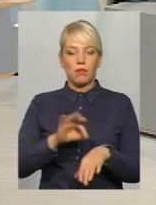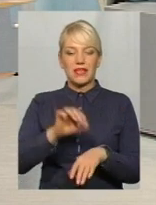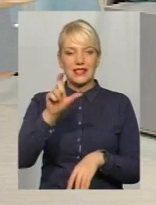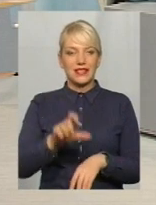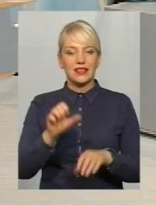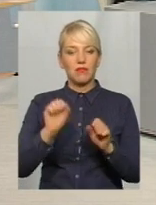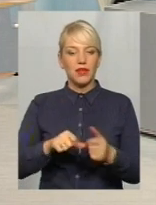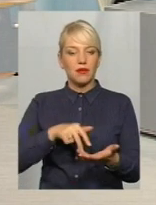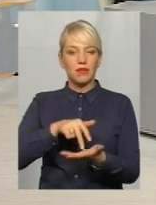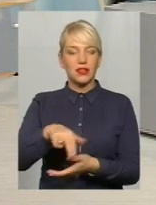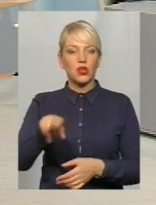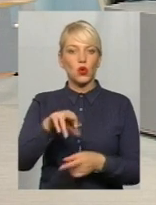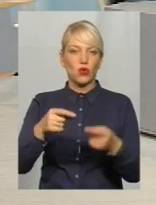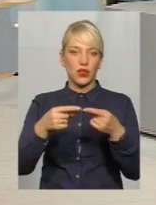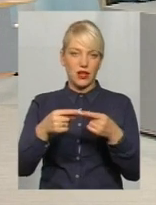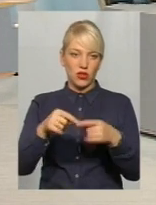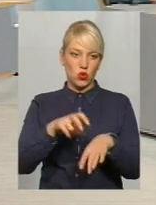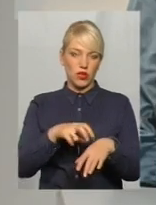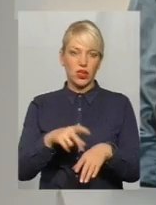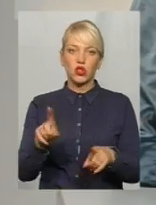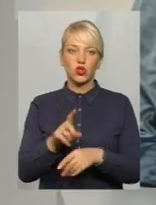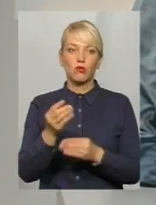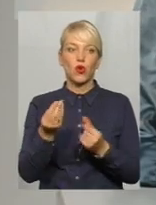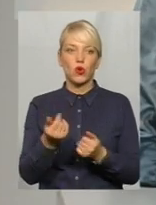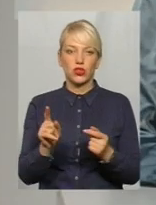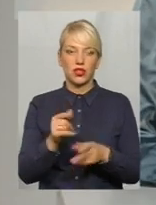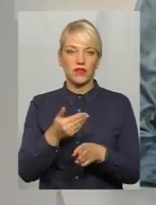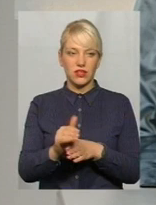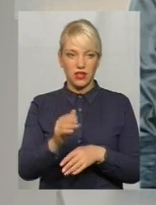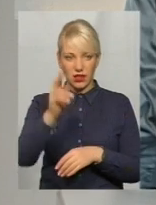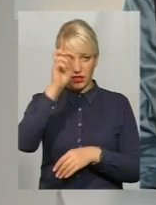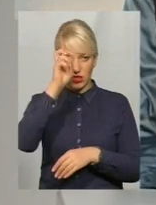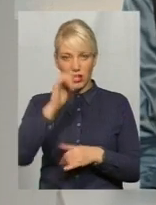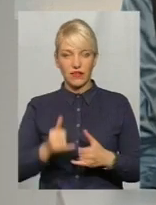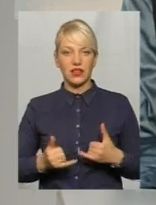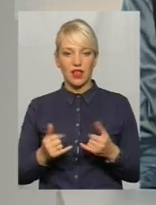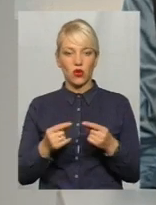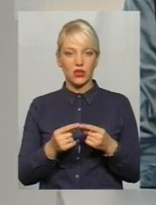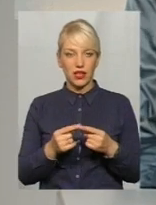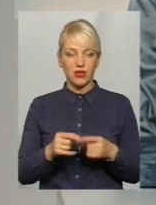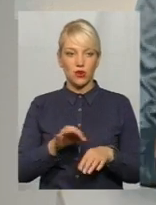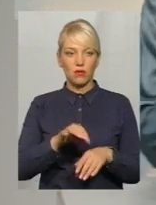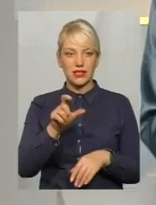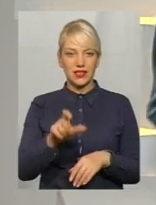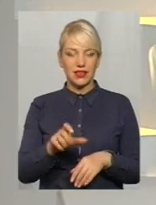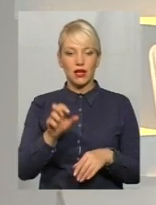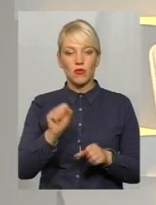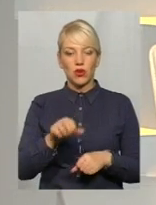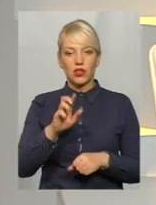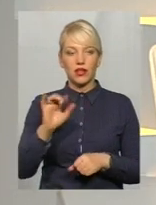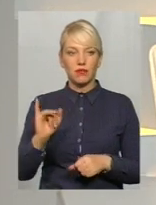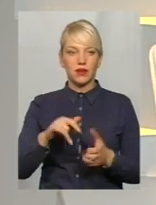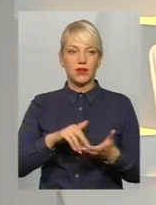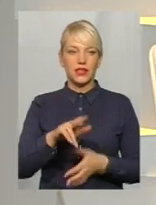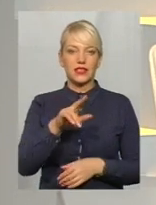міг піти до конкретного лікаря, для того, щоб гроші, які виділяються в державі для конкретного пацієнта, могли піти